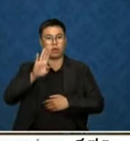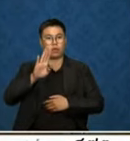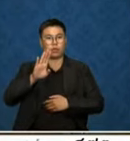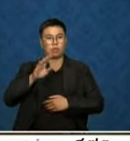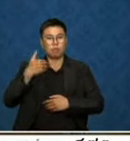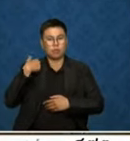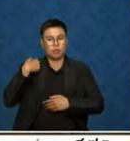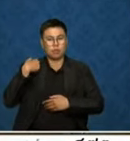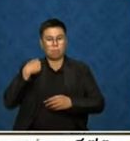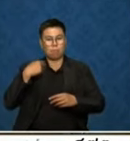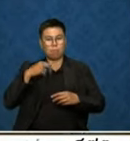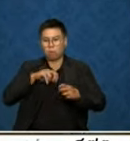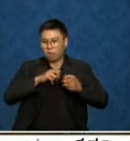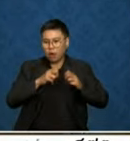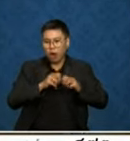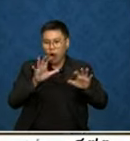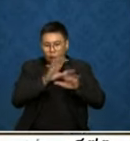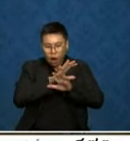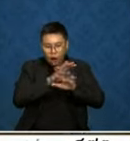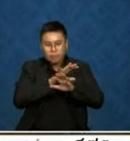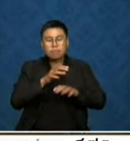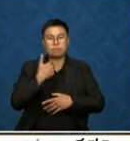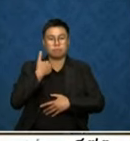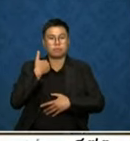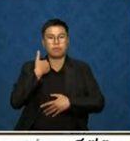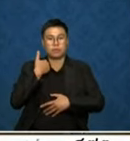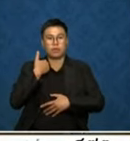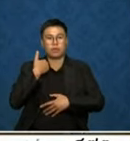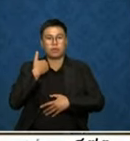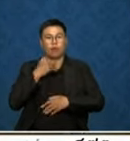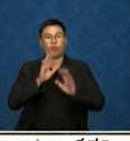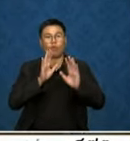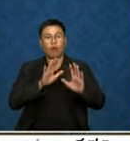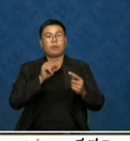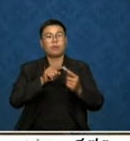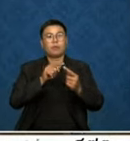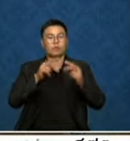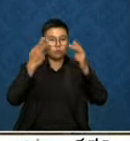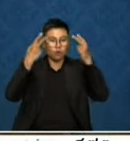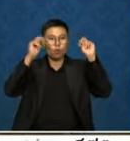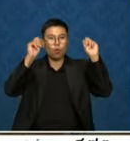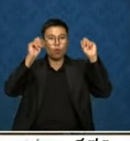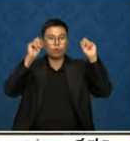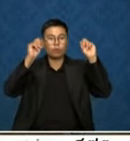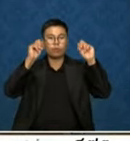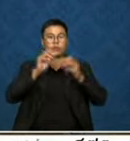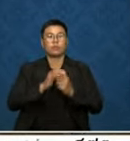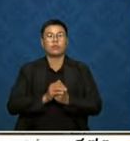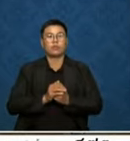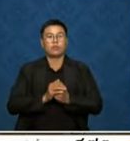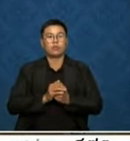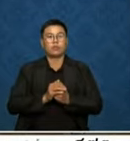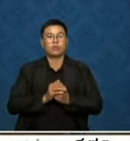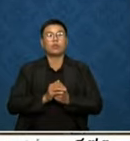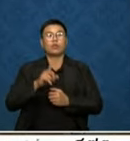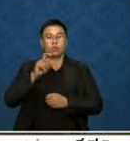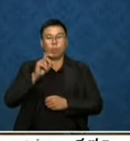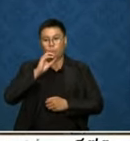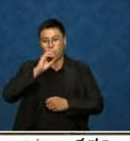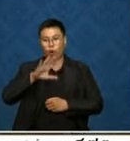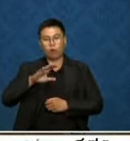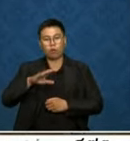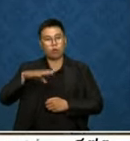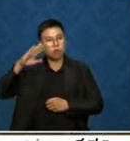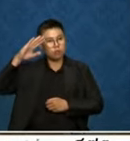ที่มีพฤติกรรมแบบนี้เนี่ยเพราะฉะนั้นแล้วเนี่ยผมฝากไปยังท่านนายกรัฐมนตรีนะครับกำชับผบ.ตร.ท่าน